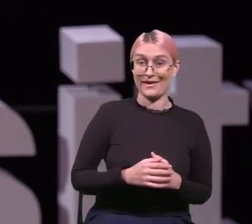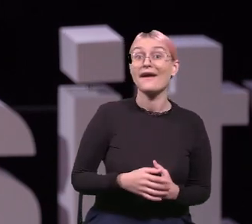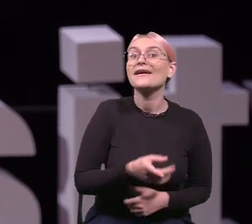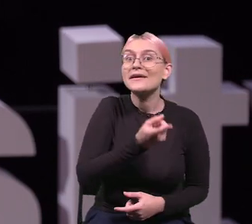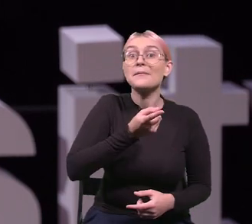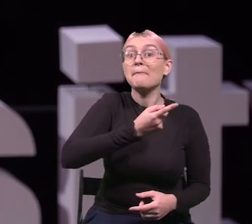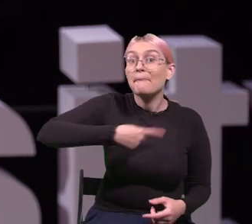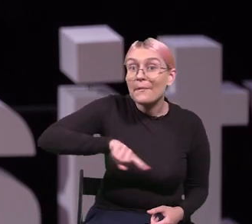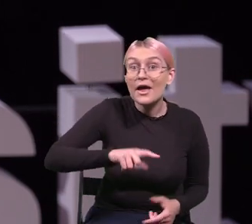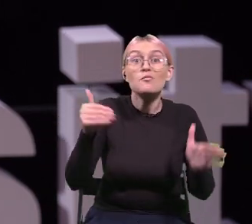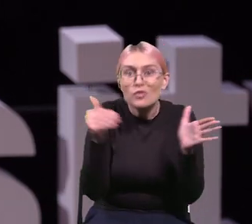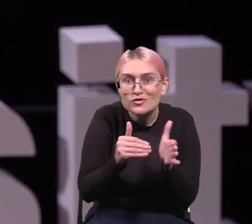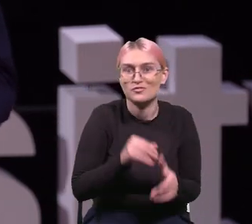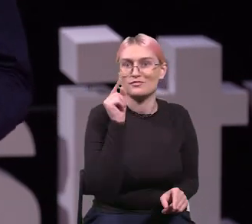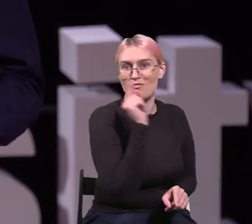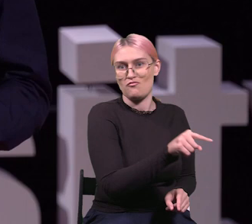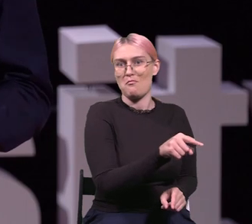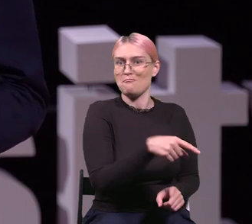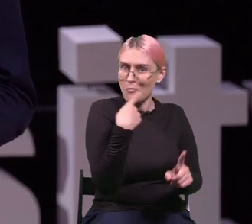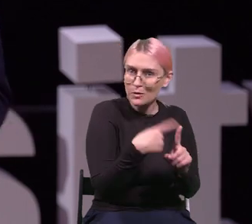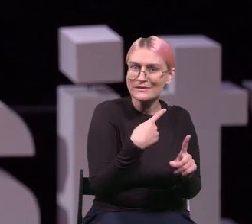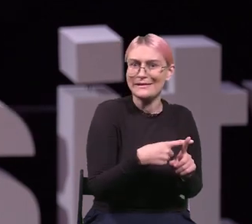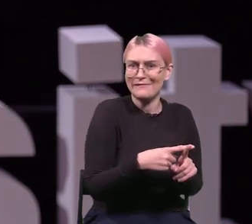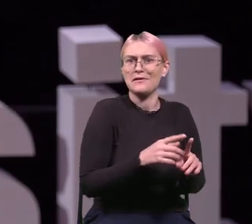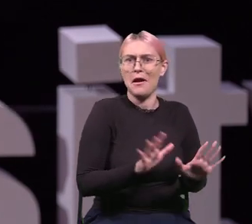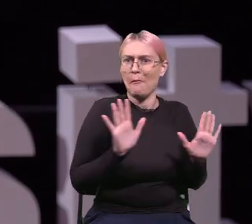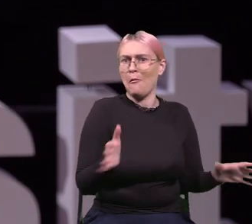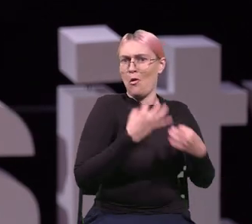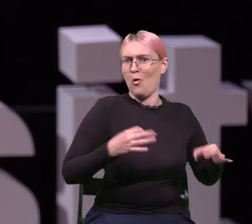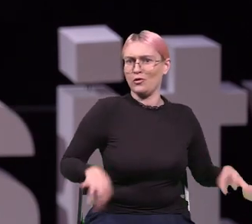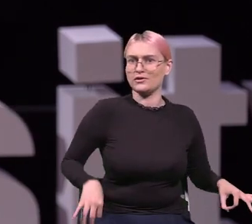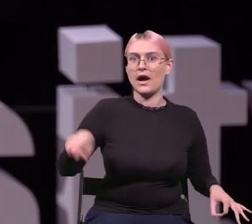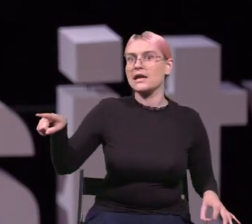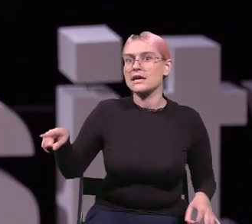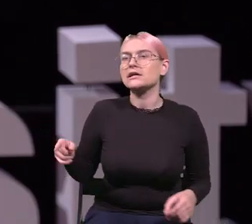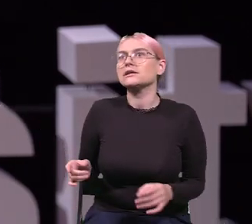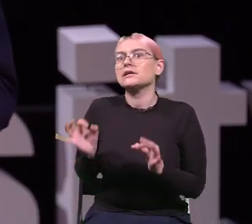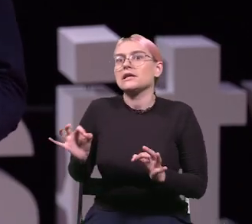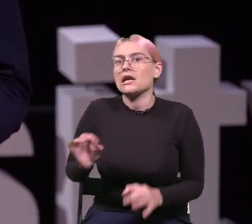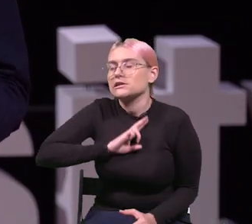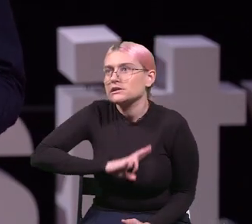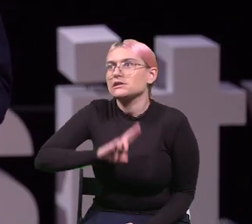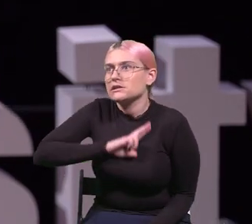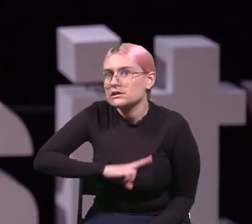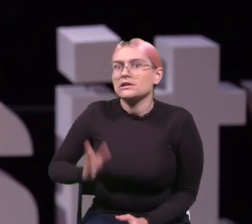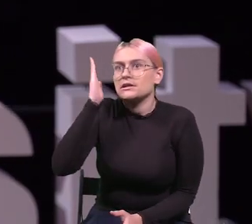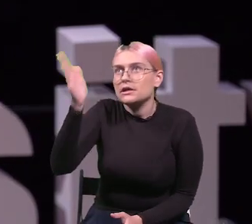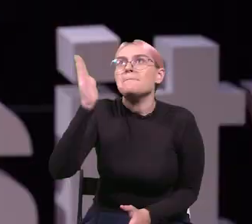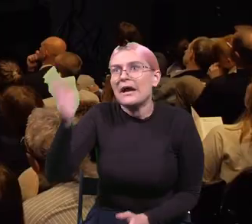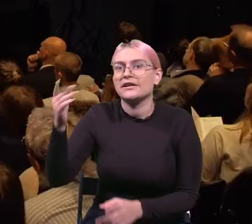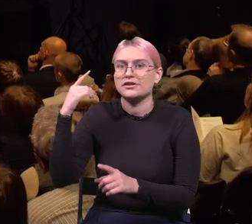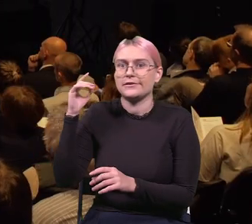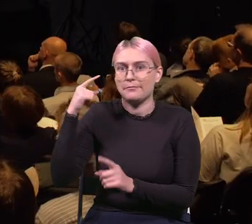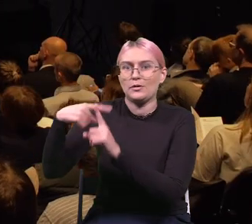które jest swobodne i poddane raczej ich pasjom. Jeśli chodzi o najem, ta historia najmu znowu